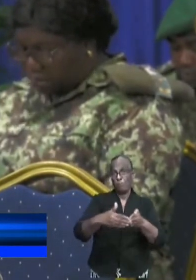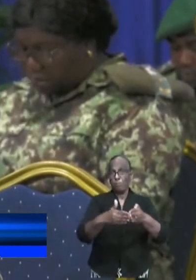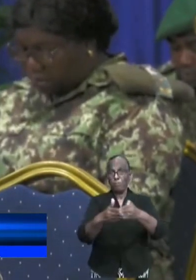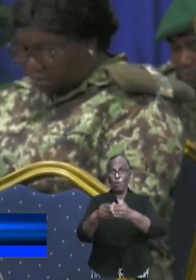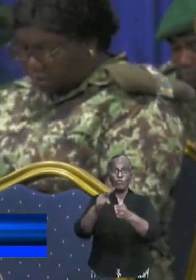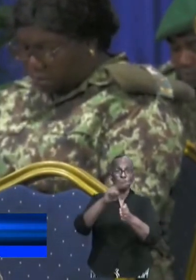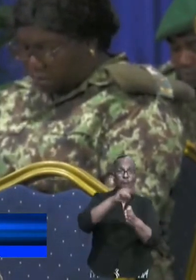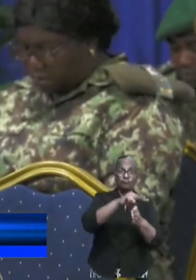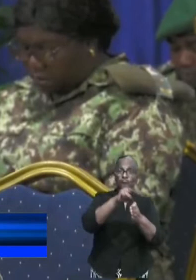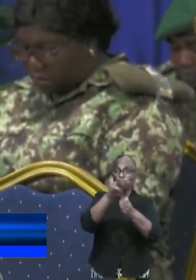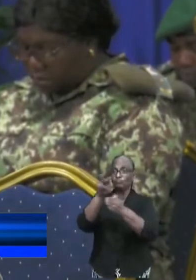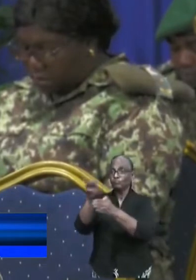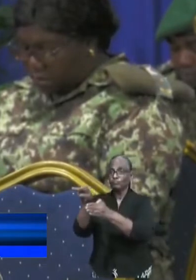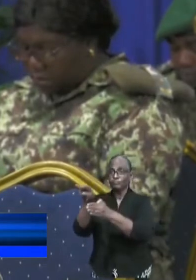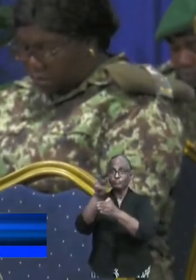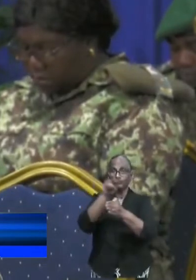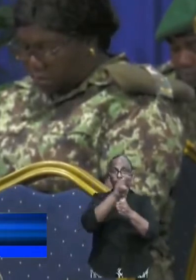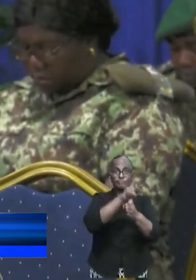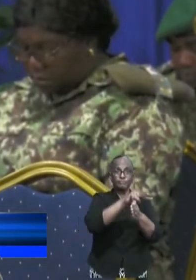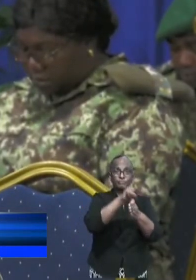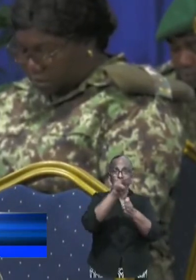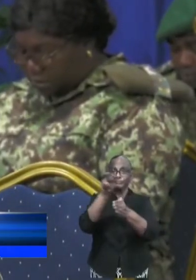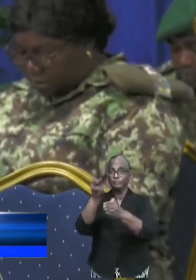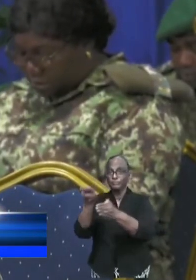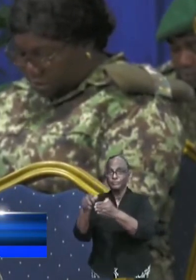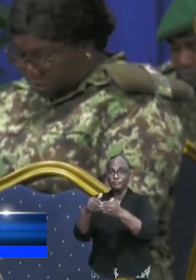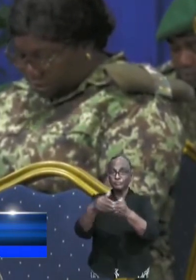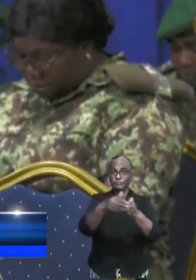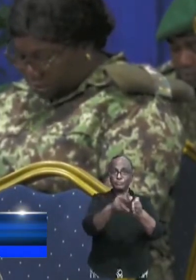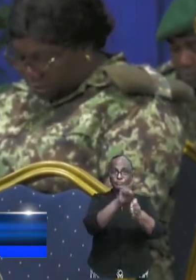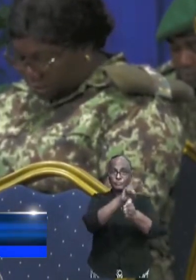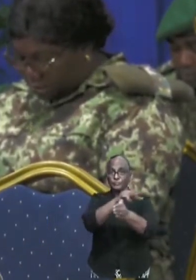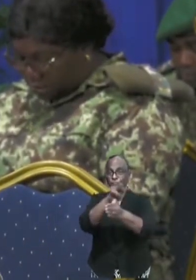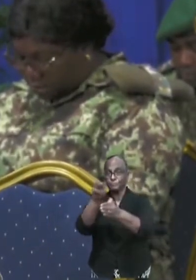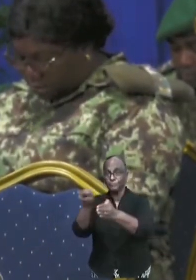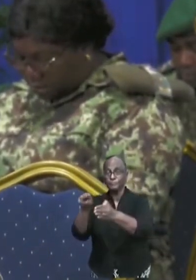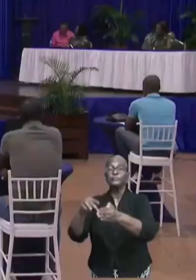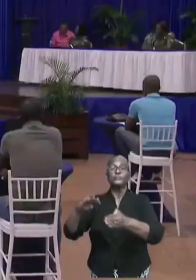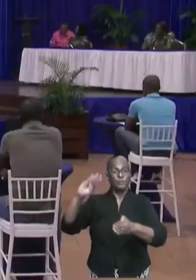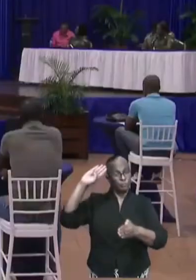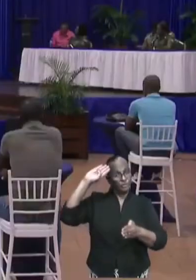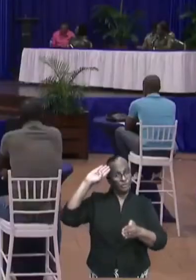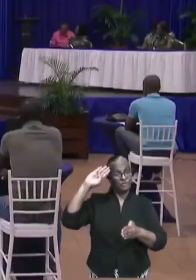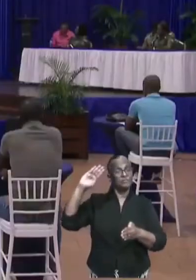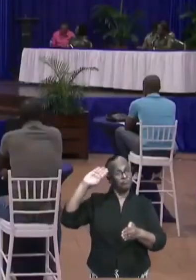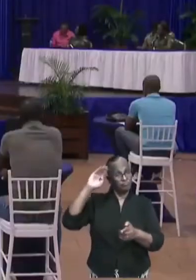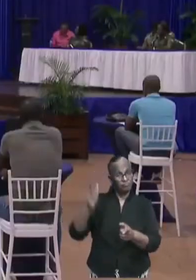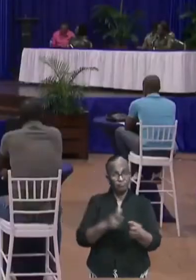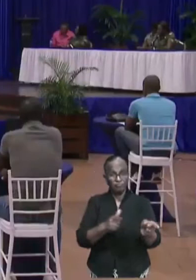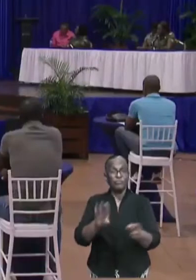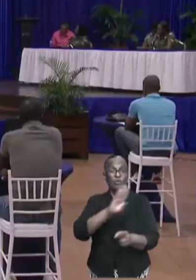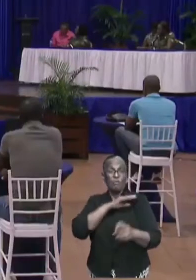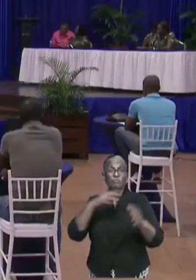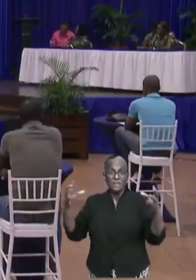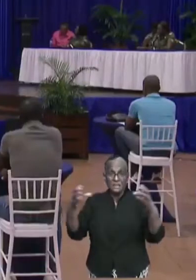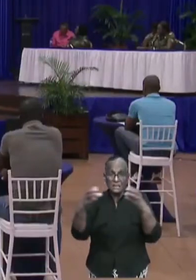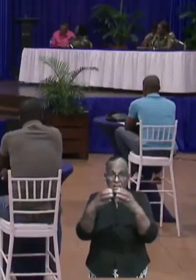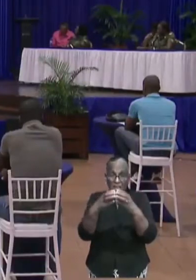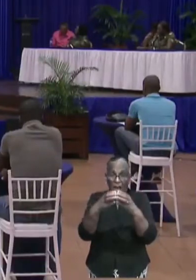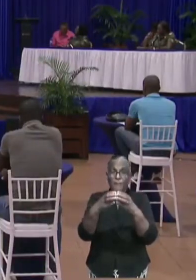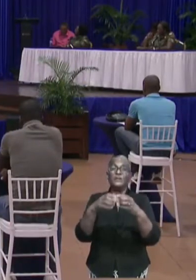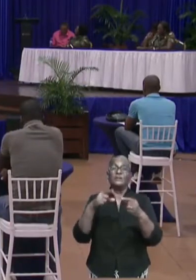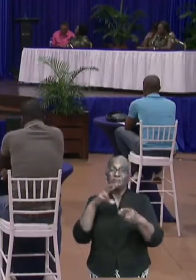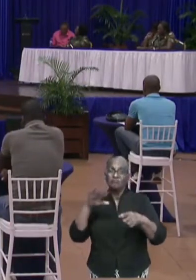en daar zult u dus veel meer het Nationaal Leger zien, maar ook het Korps Politie Suriname. En vanuit de